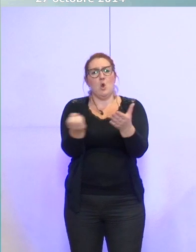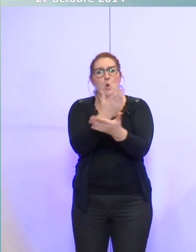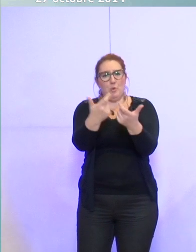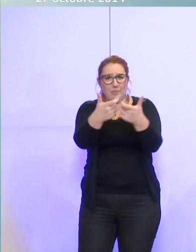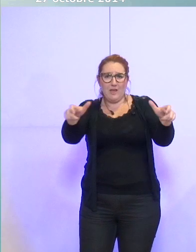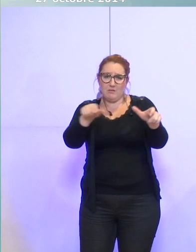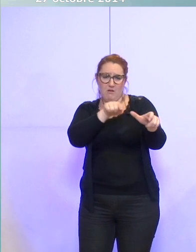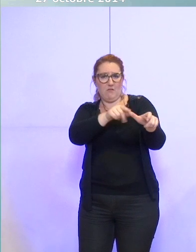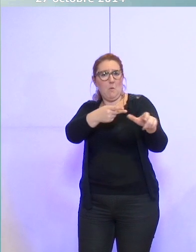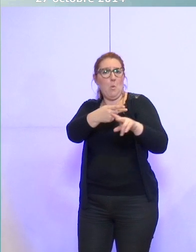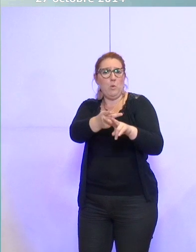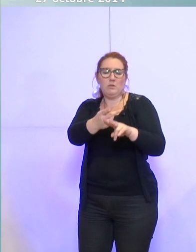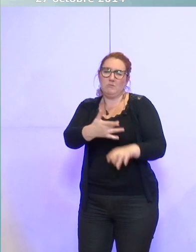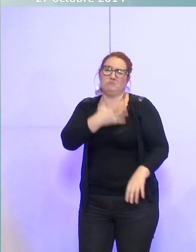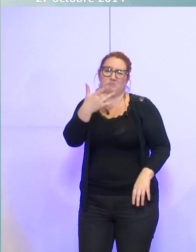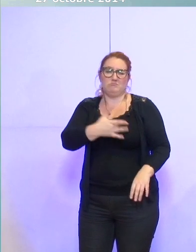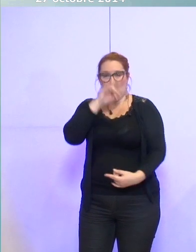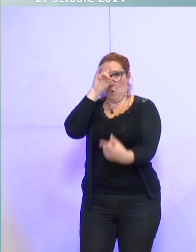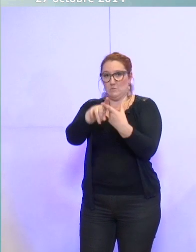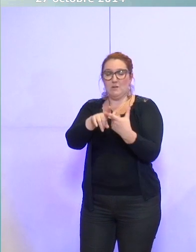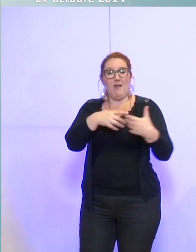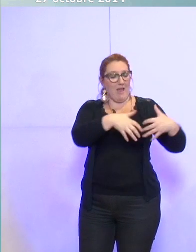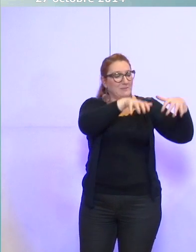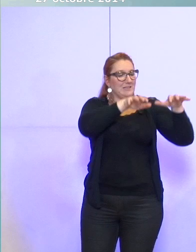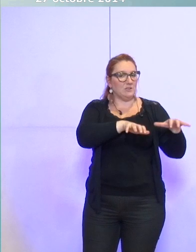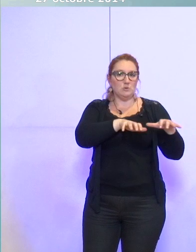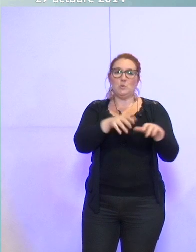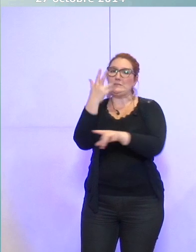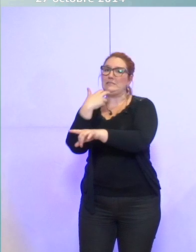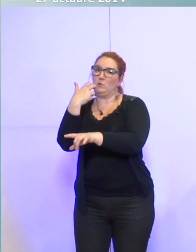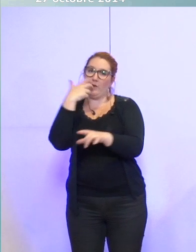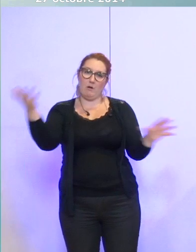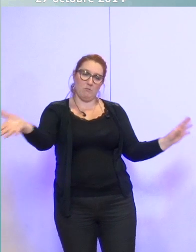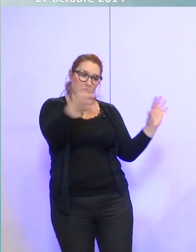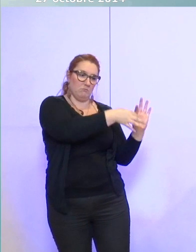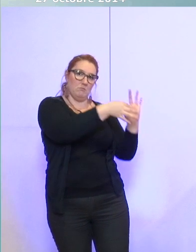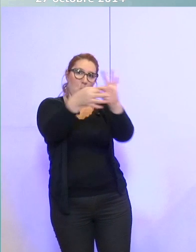qui permette de faciliter les relations entre l'administration et les citoyens.